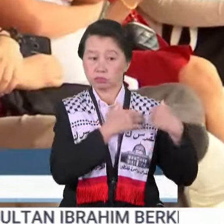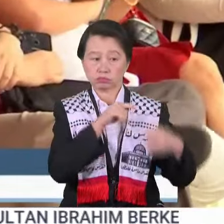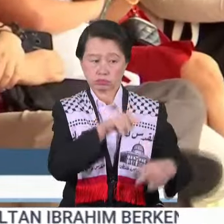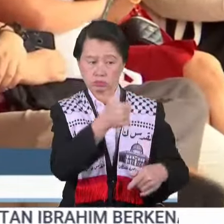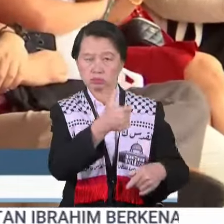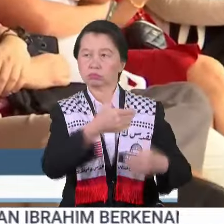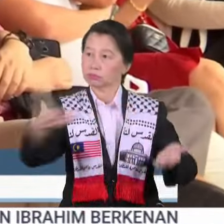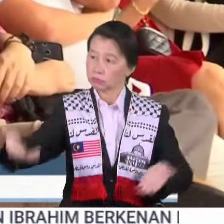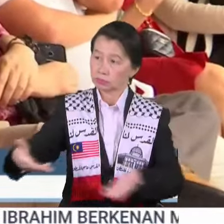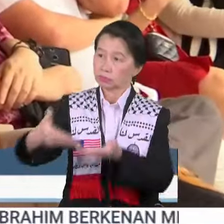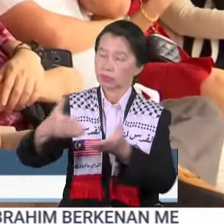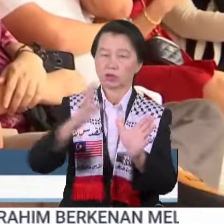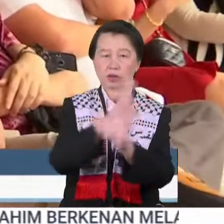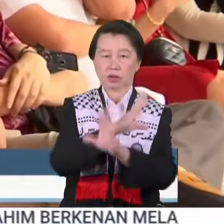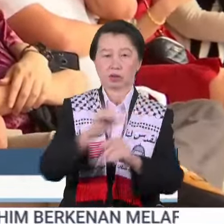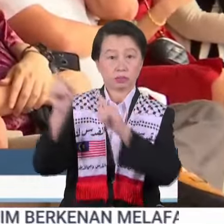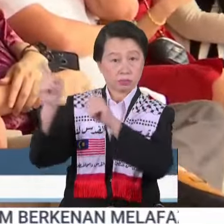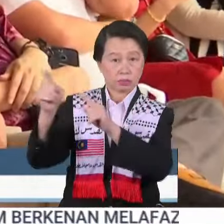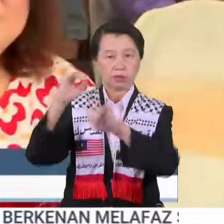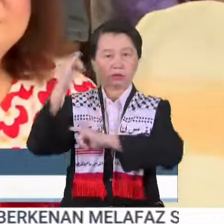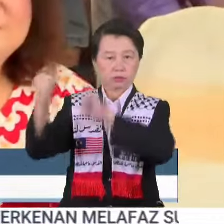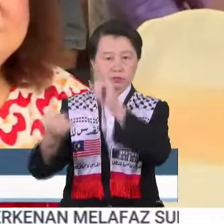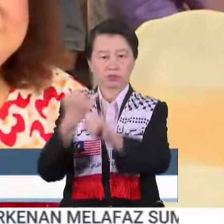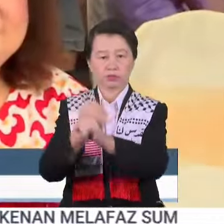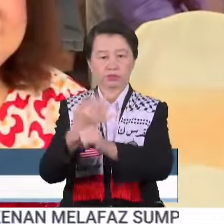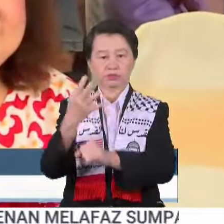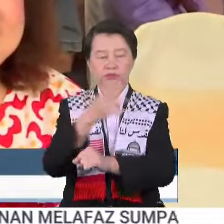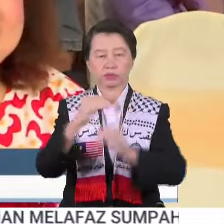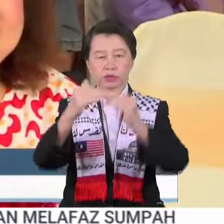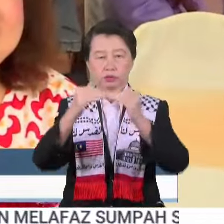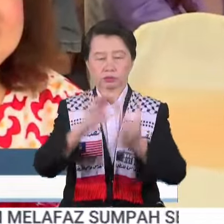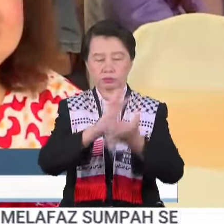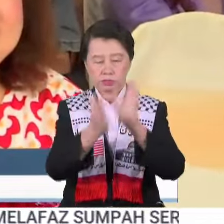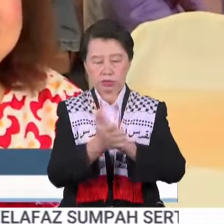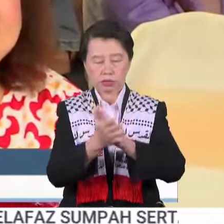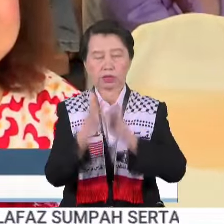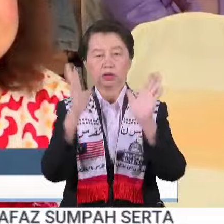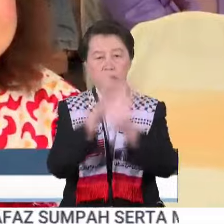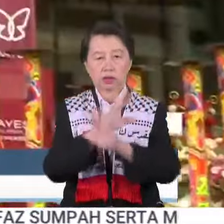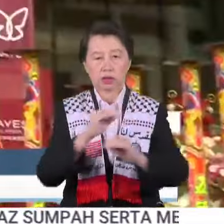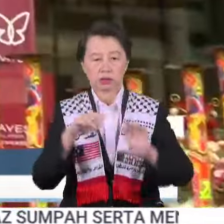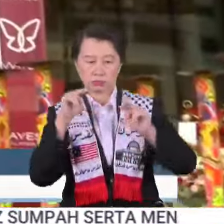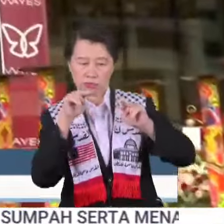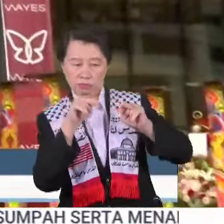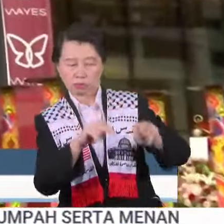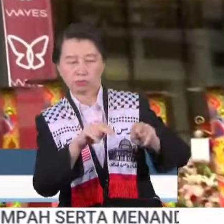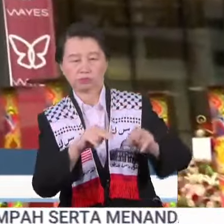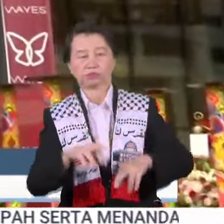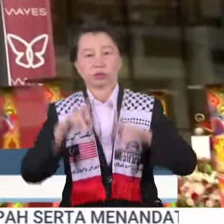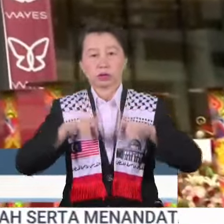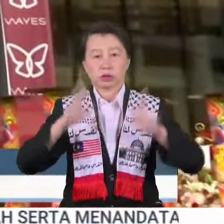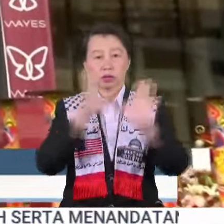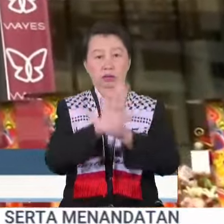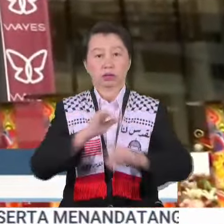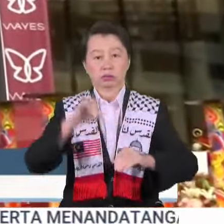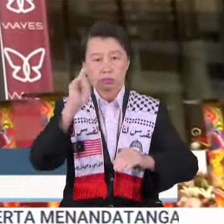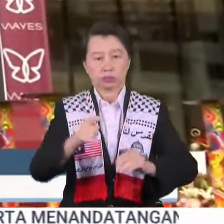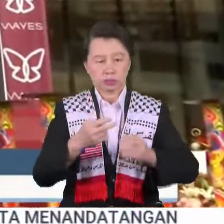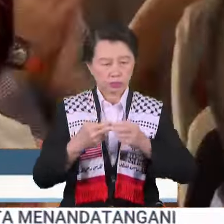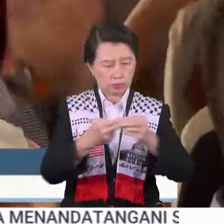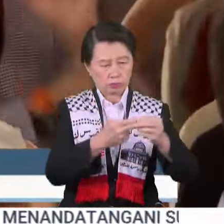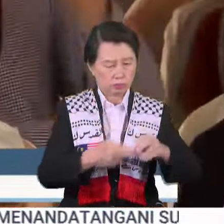peranan memperkenalkan Sarawak di peringkat antarabangsa dan seterusnya meletakkan negeri ini di peta dunia rakyat Sarawak juga perlu